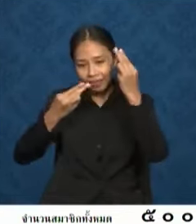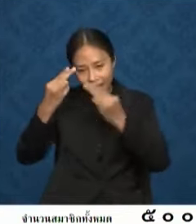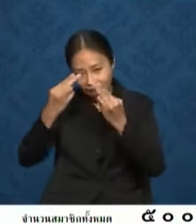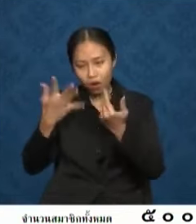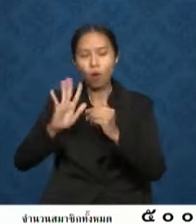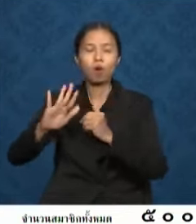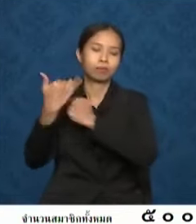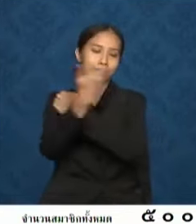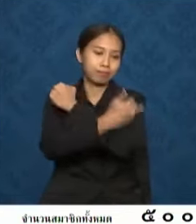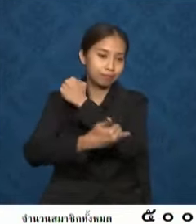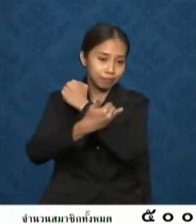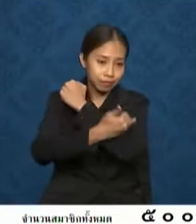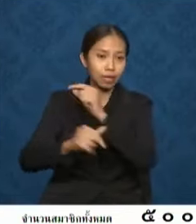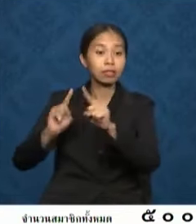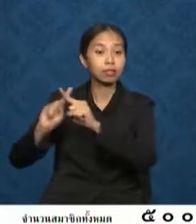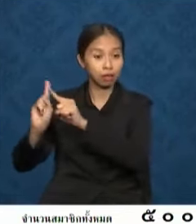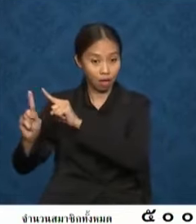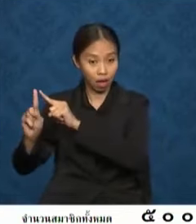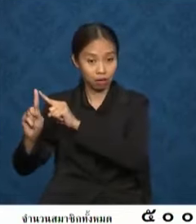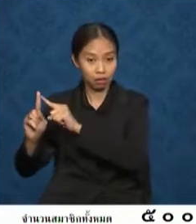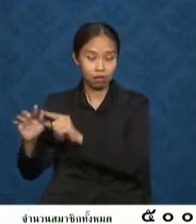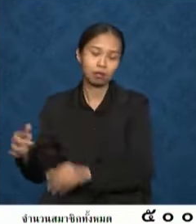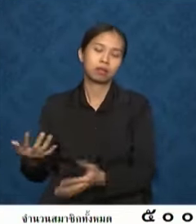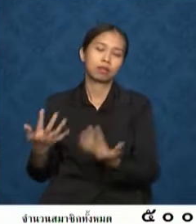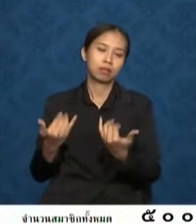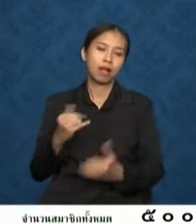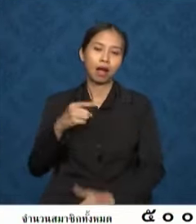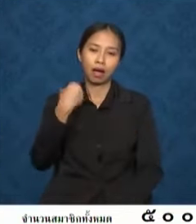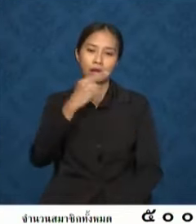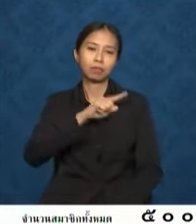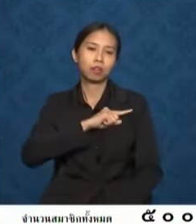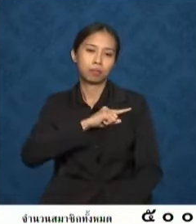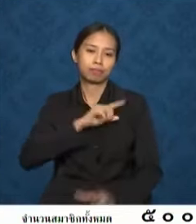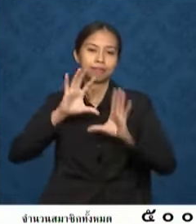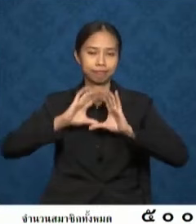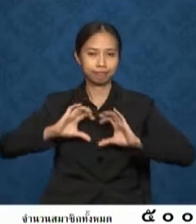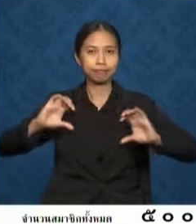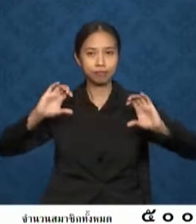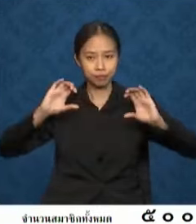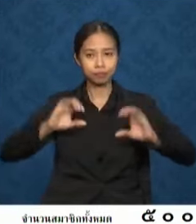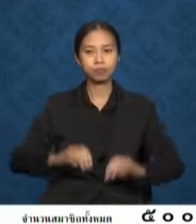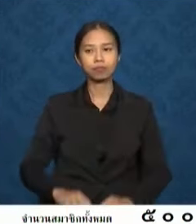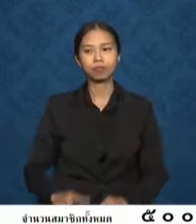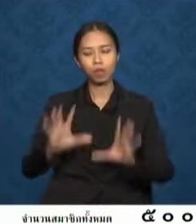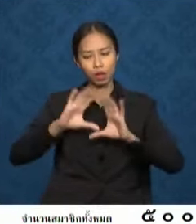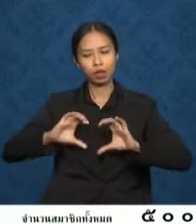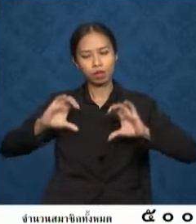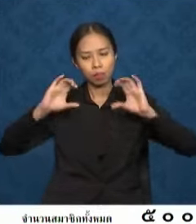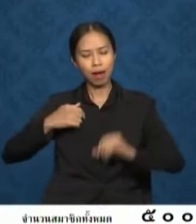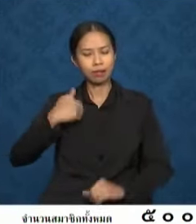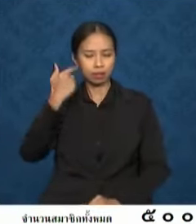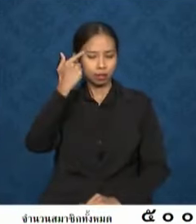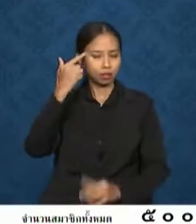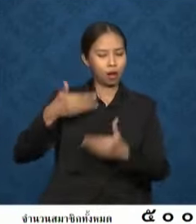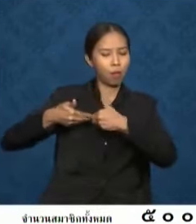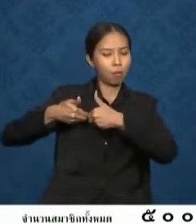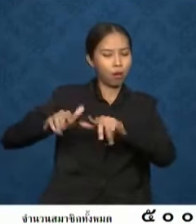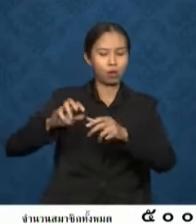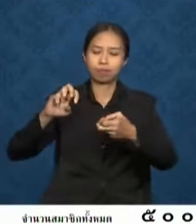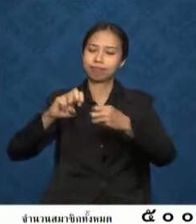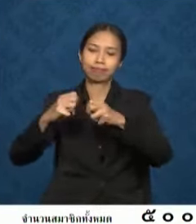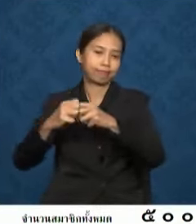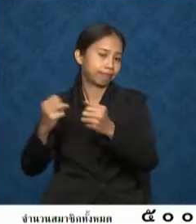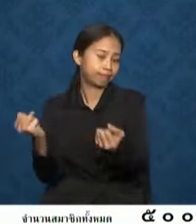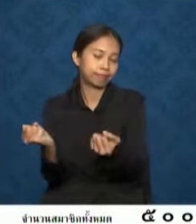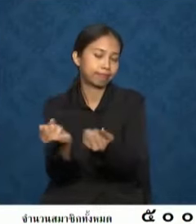รัฐอื่นหรือแขกของรัฐบาลเป็นหน้าที่ของรัฐรัฐรัฐบาลไม่สามารถปล่อยให้เหตุการณ์อันไม่